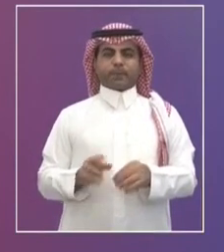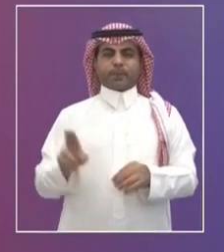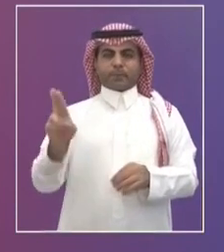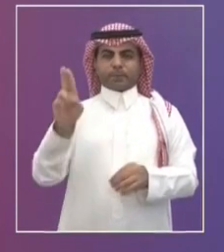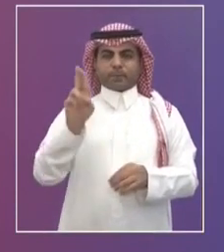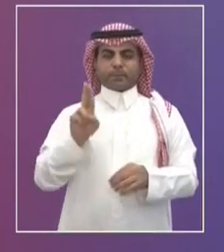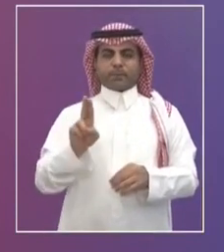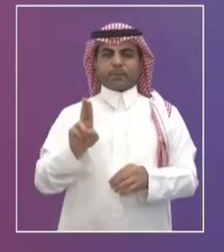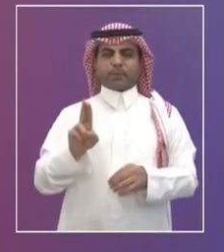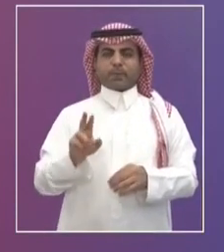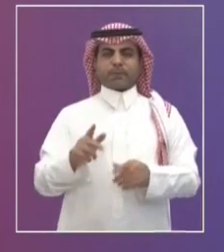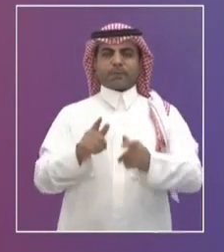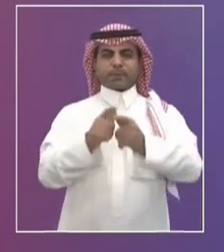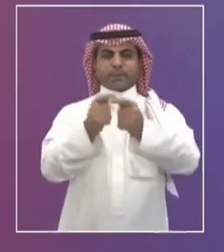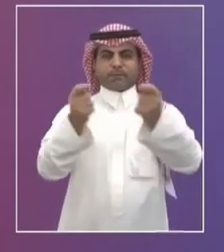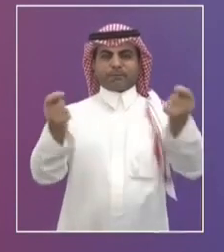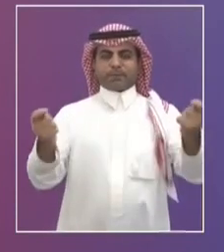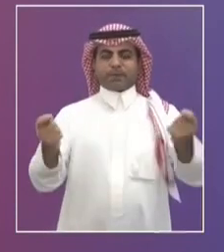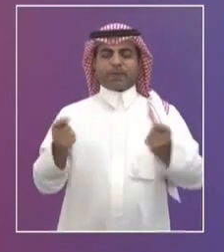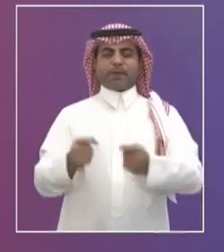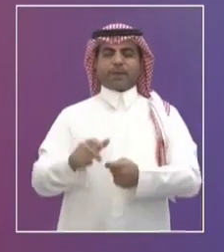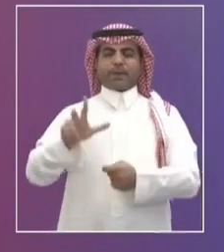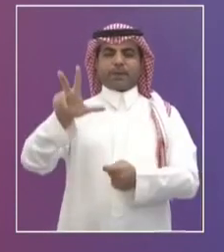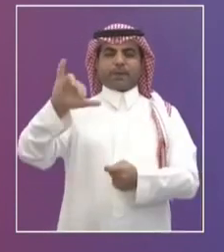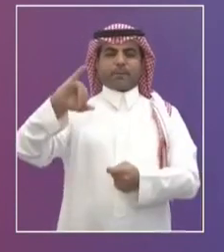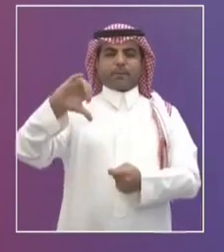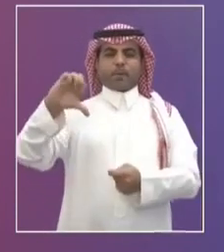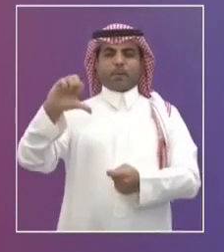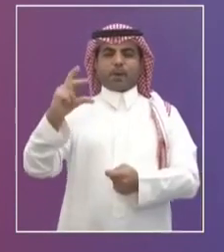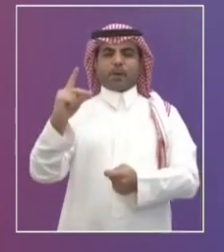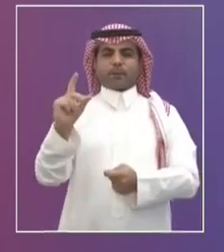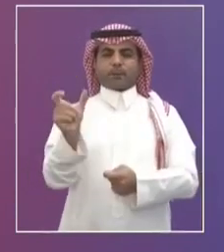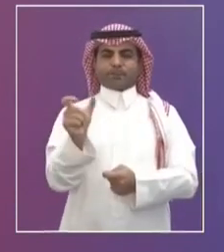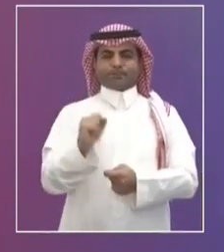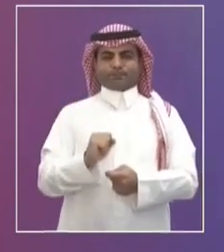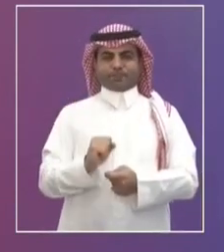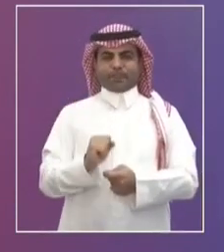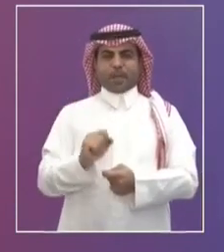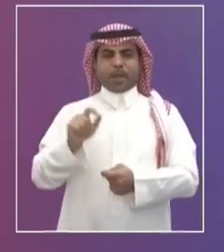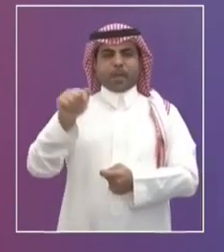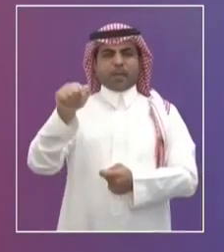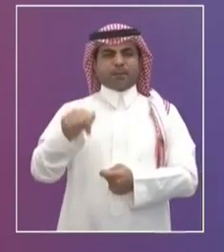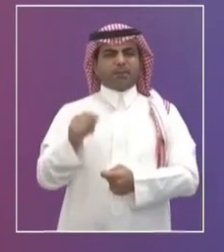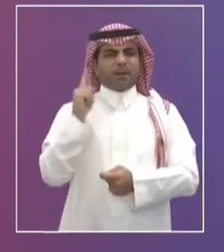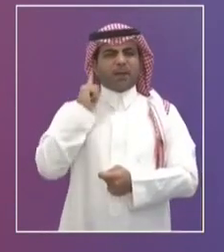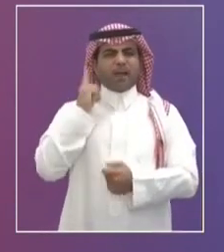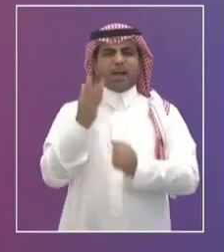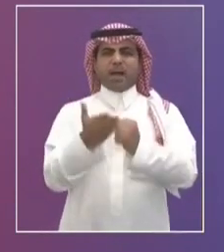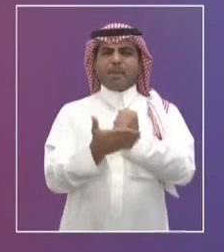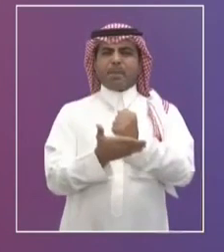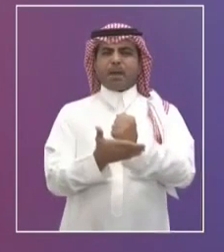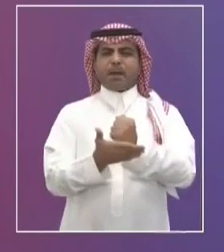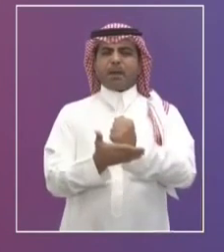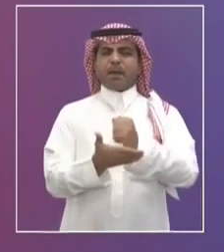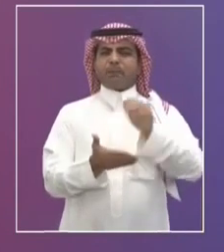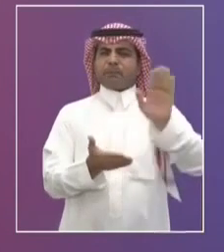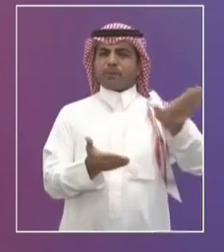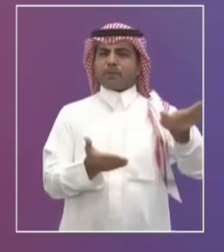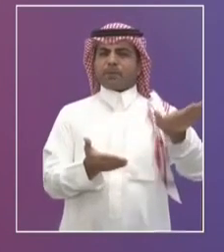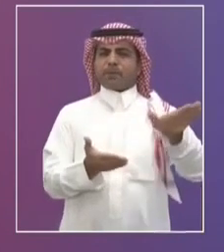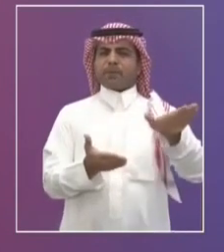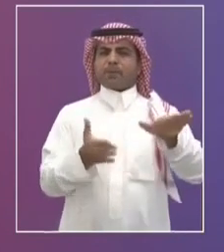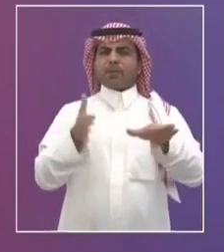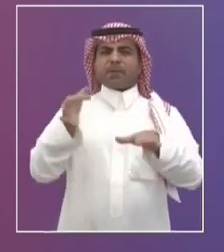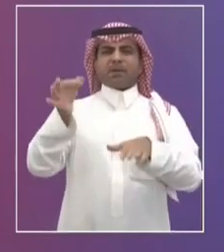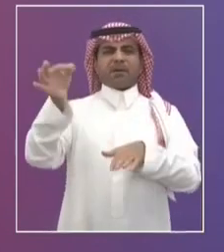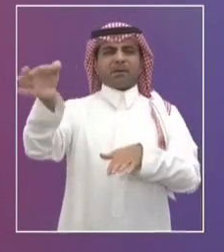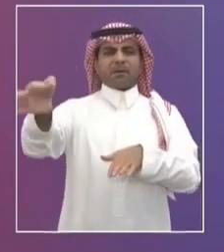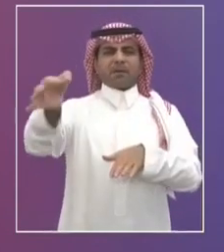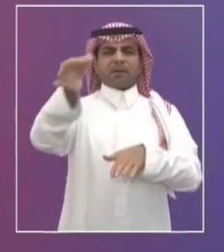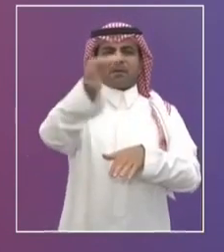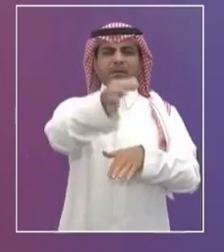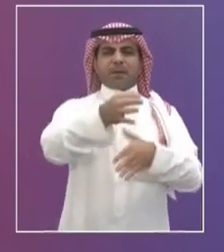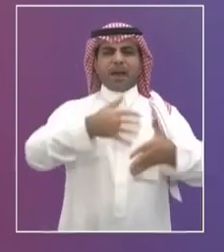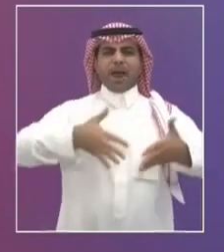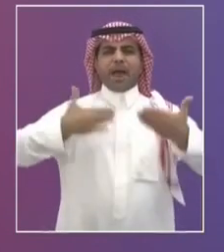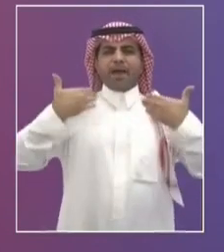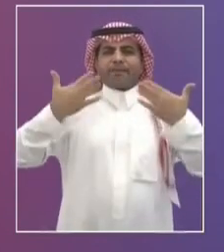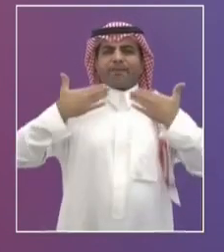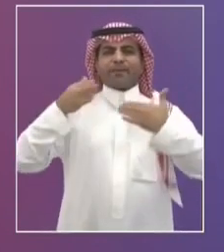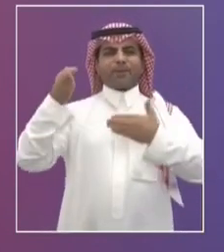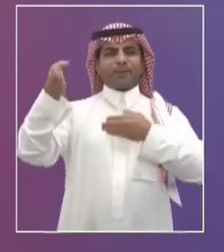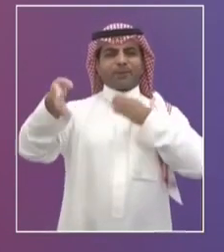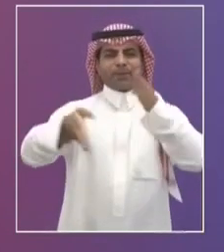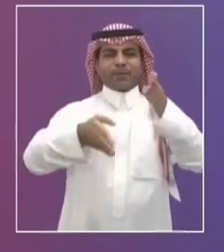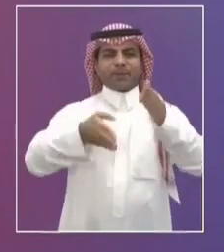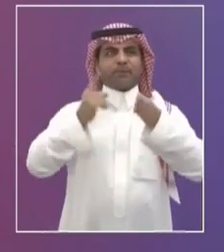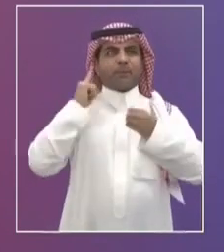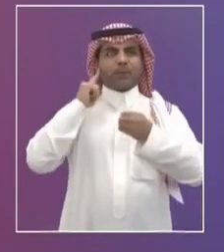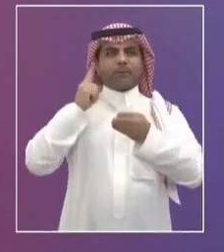أحمد العطوي، صحيفة المواطن. لوح في بعض المدن السياحية تزايد كبير في أعداد المصابين ووصولها إلى مراكز متقدمة في أعداد